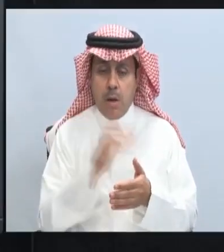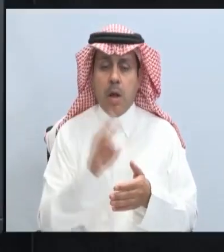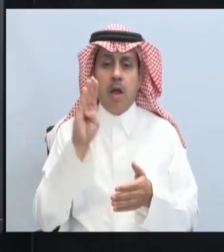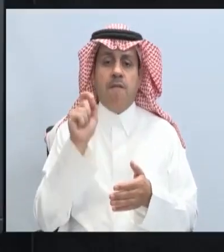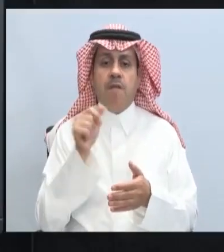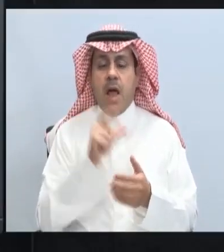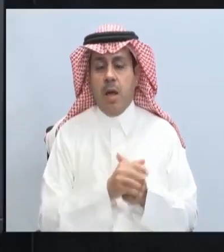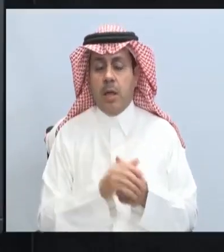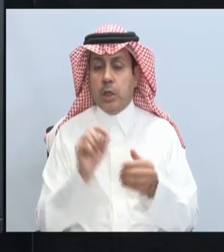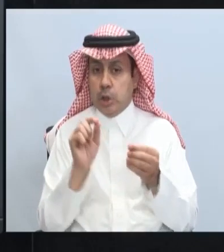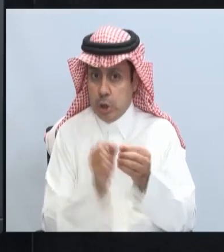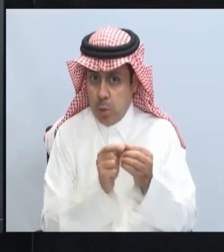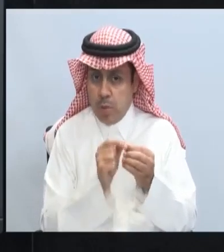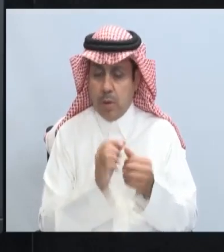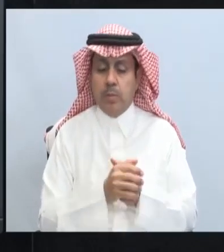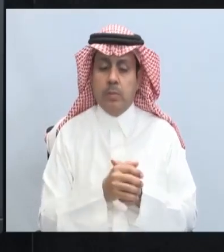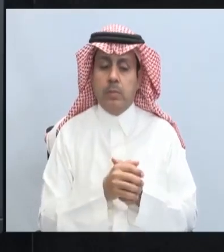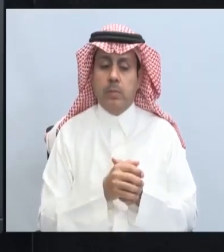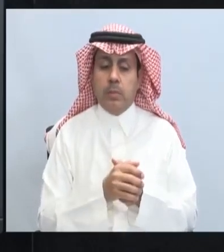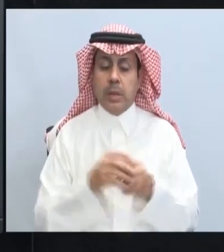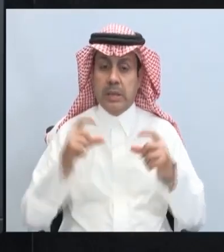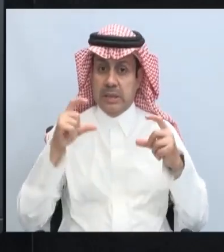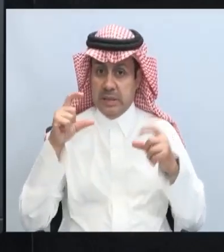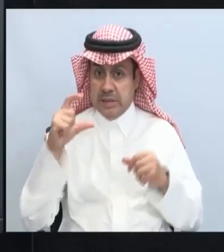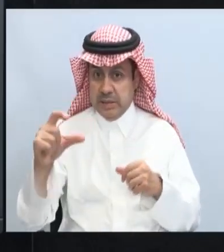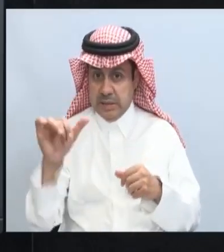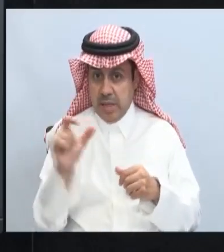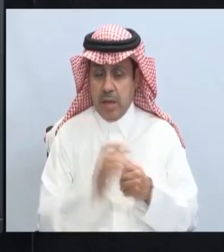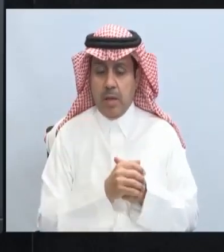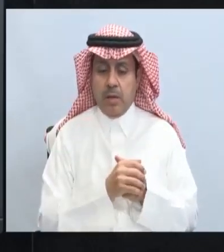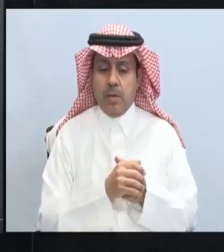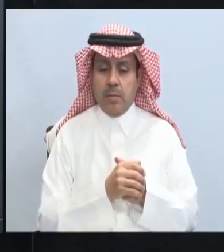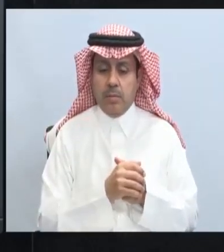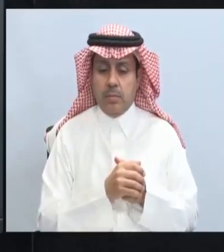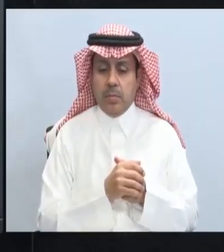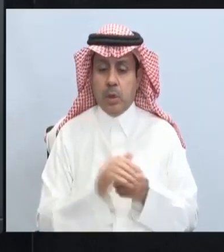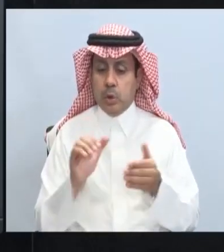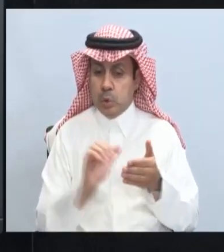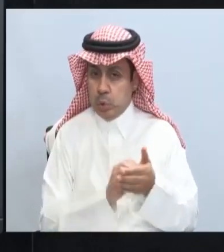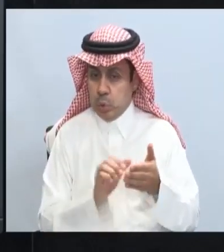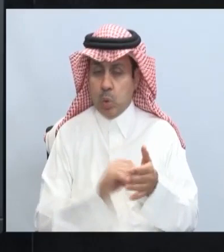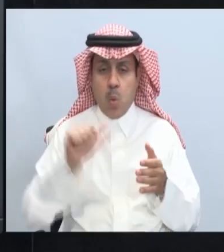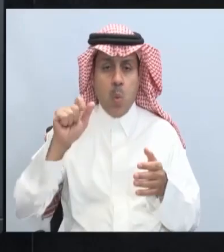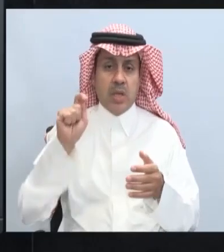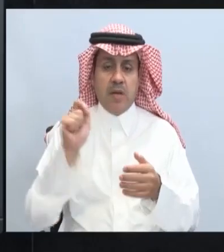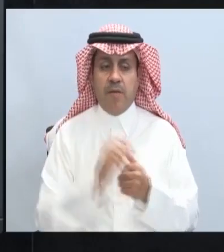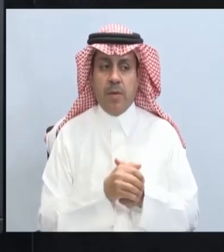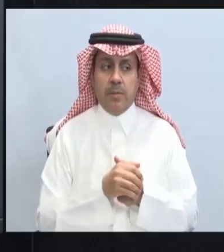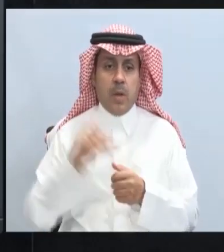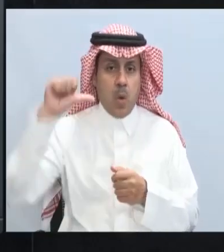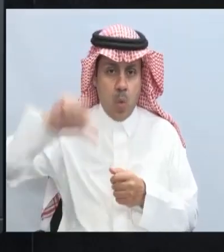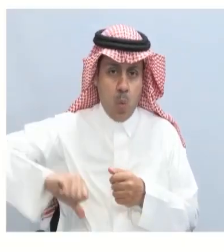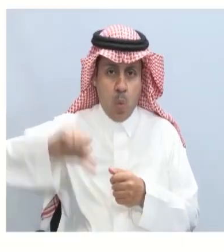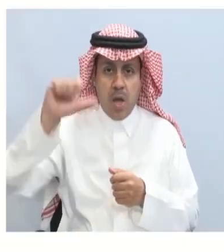توثيقيه توثقه الدين الذي على هذا الشخص كذلك الوصفي ماذا يراد